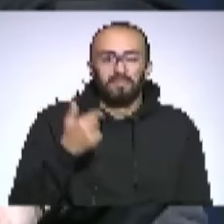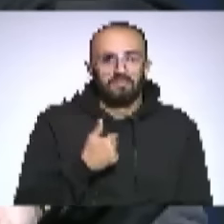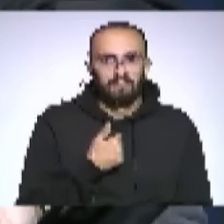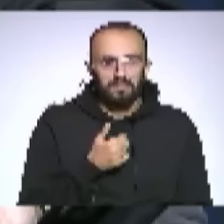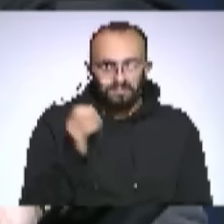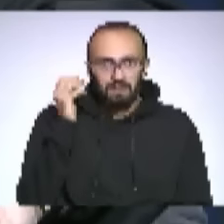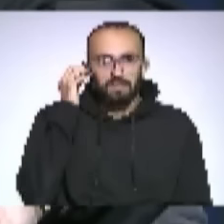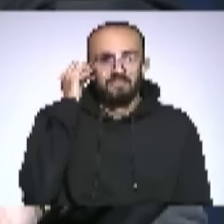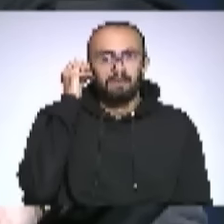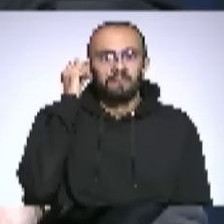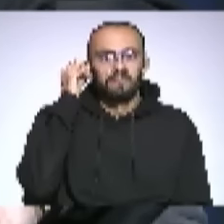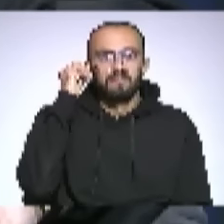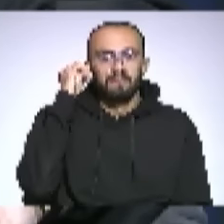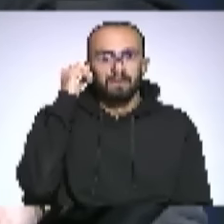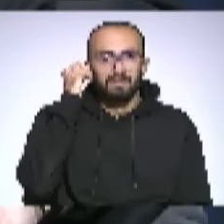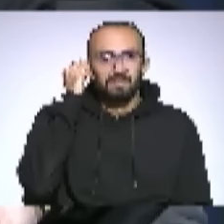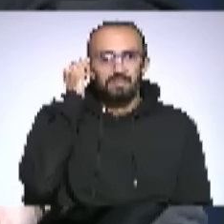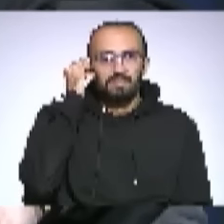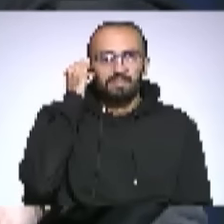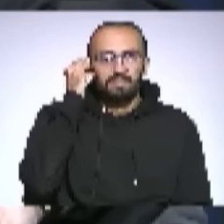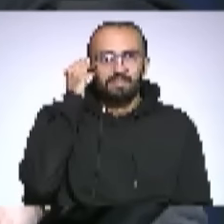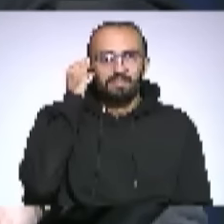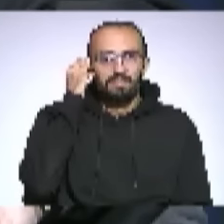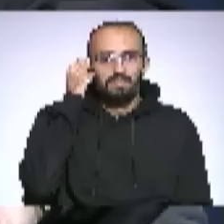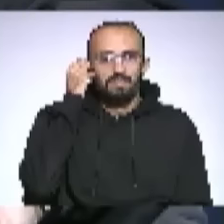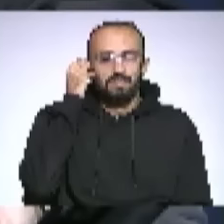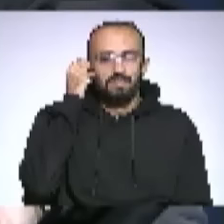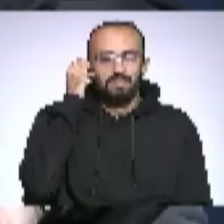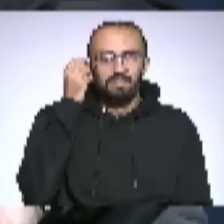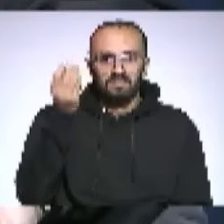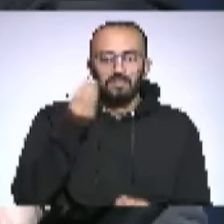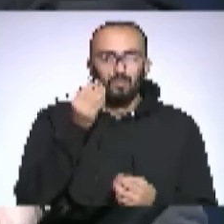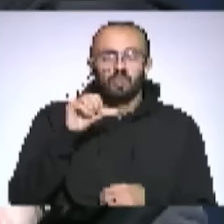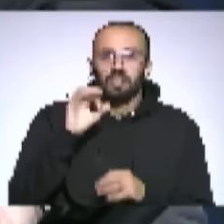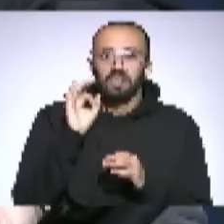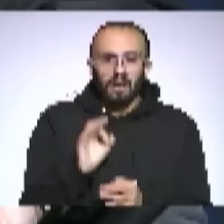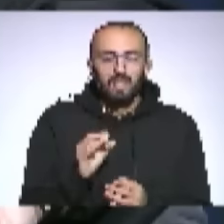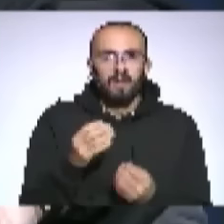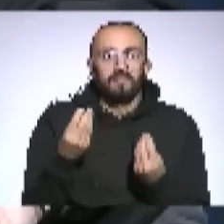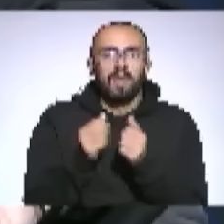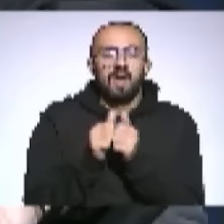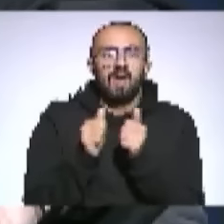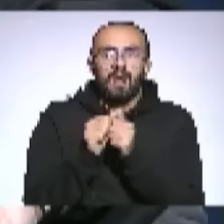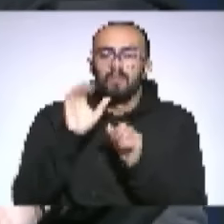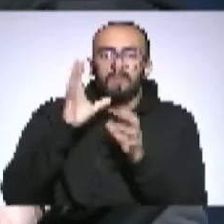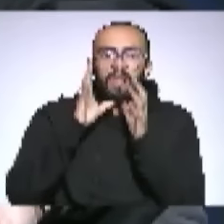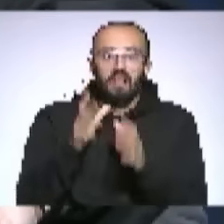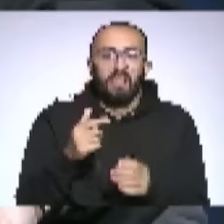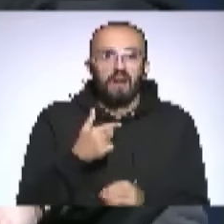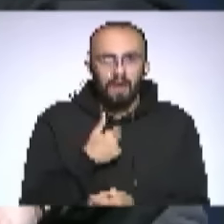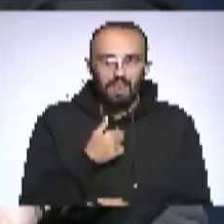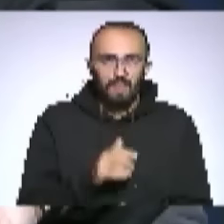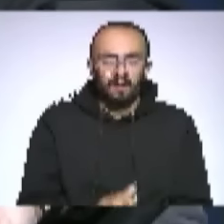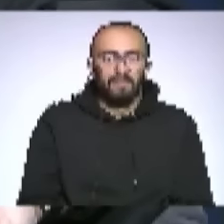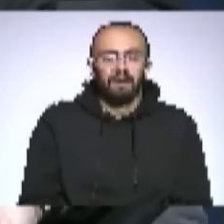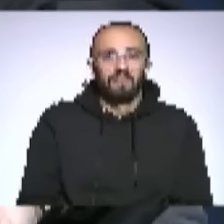بس للاسف هو يعني كلام عليا وحش جدا مع اهله وكرهني